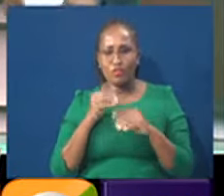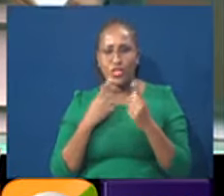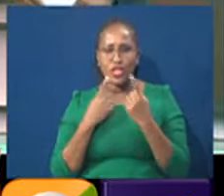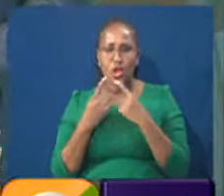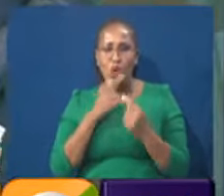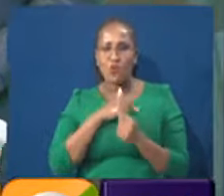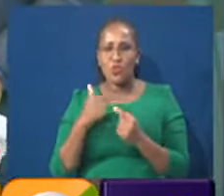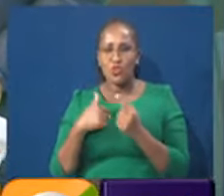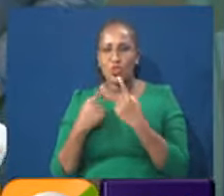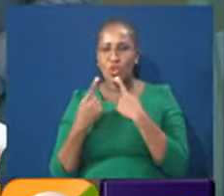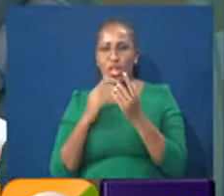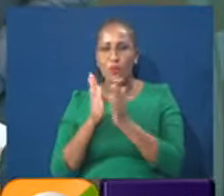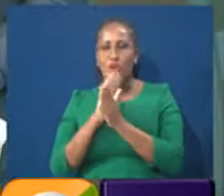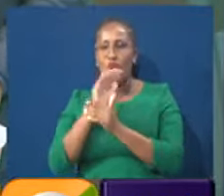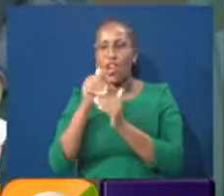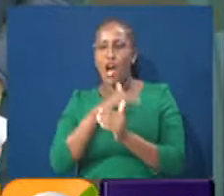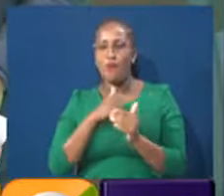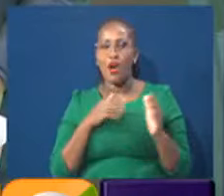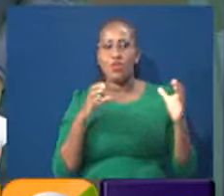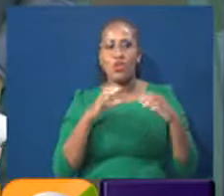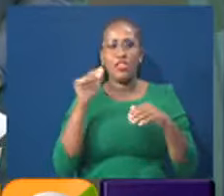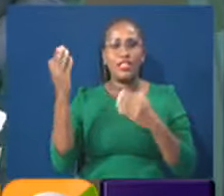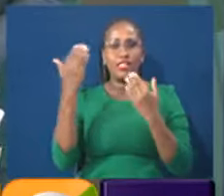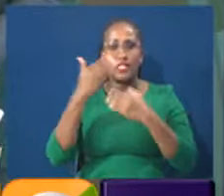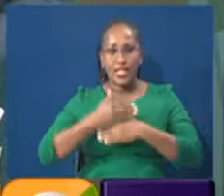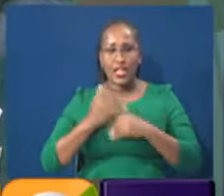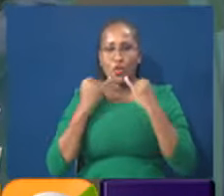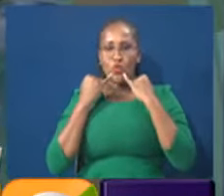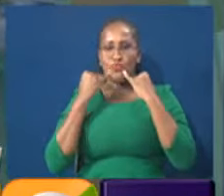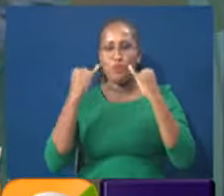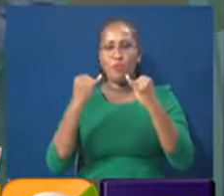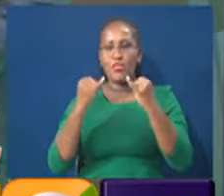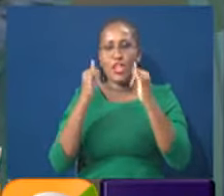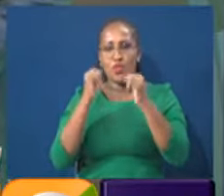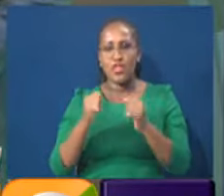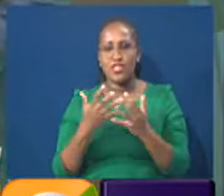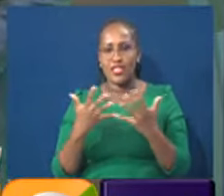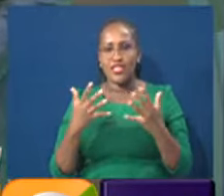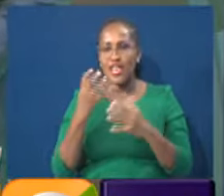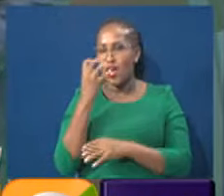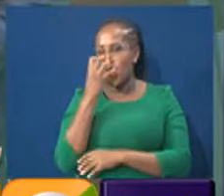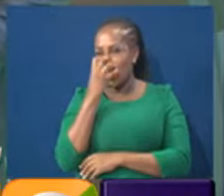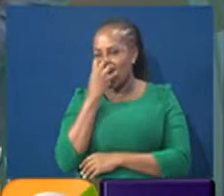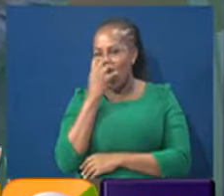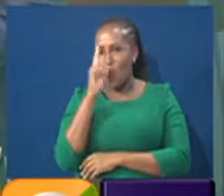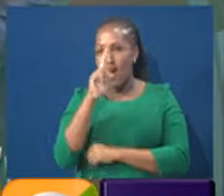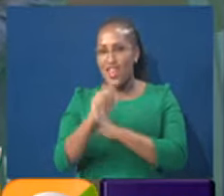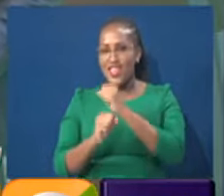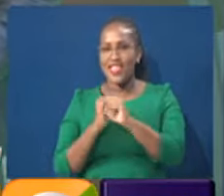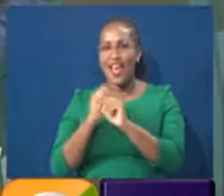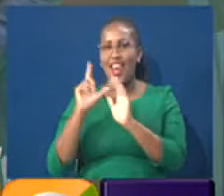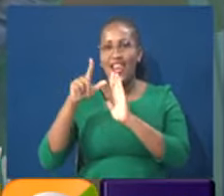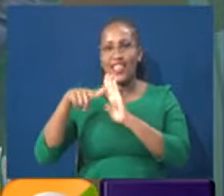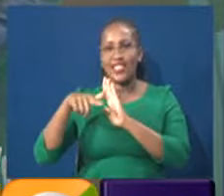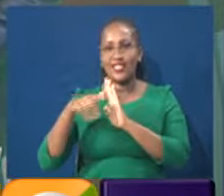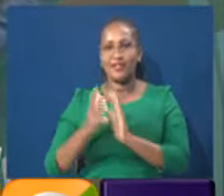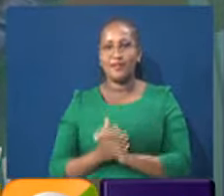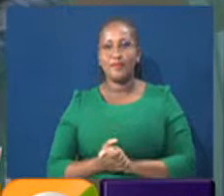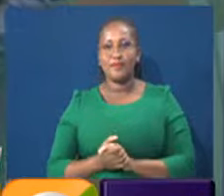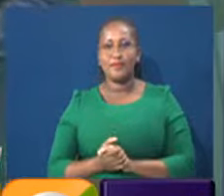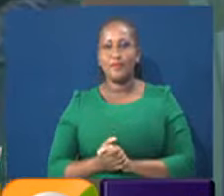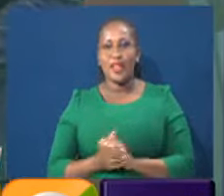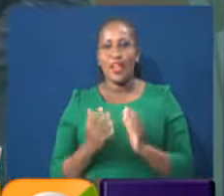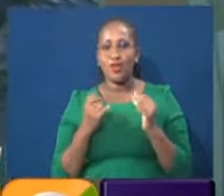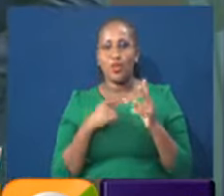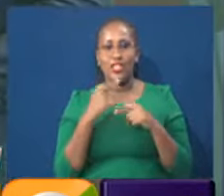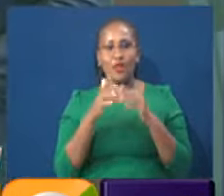to all our teams throughout the course of the evening and give you the latest Ruto 1 year later. In the meantime, let's get to the news,